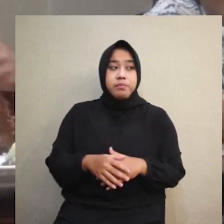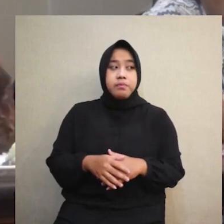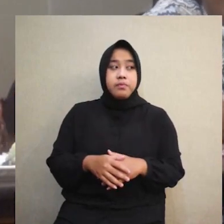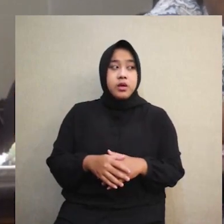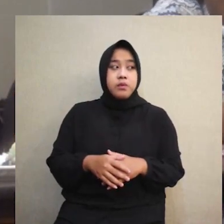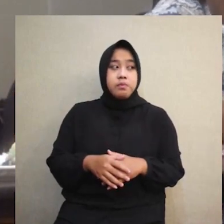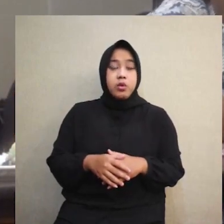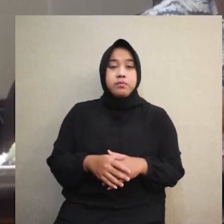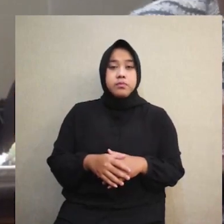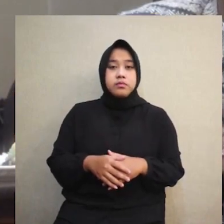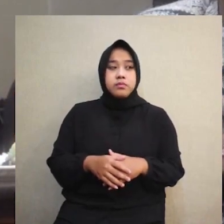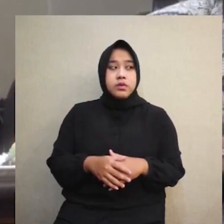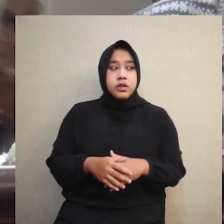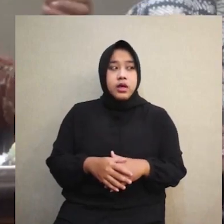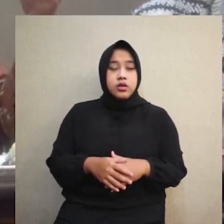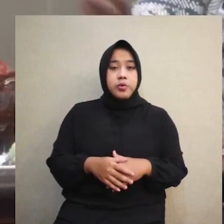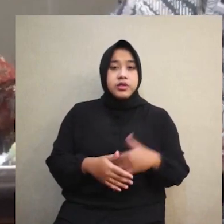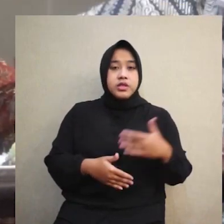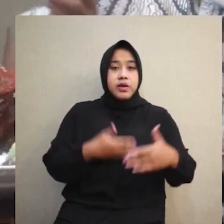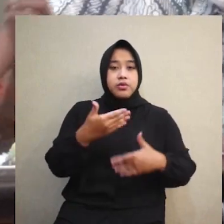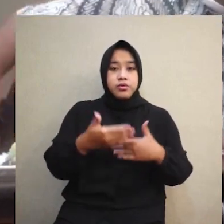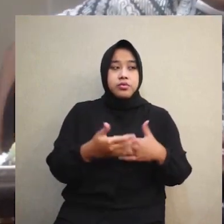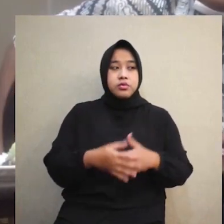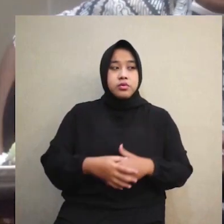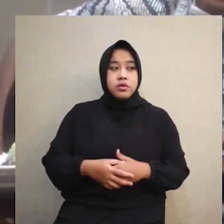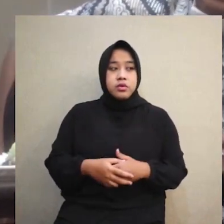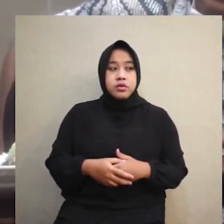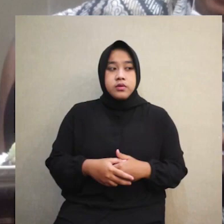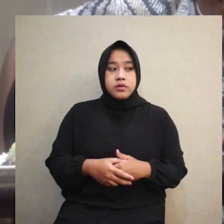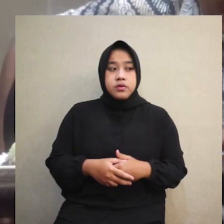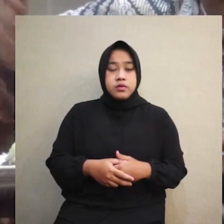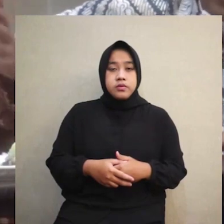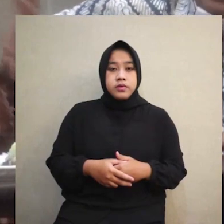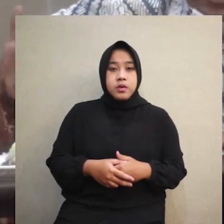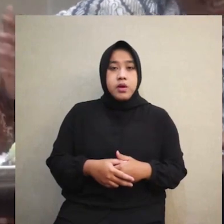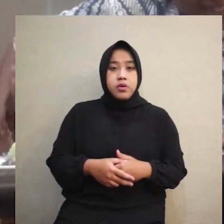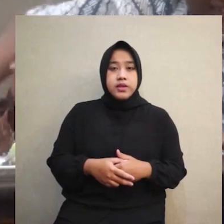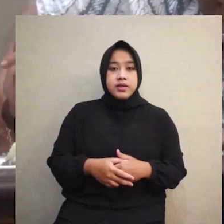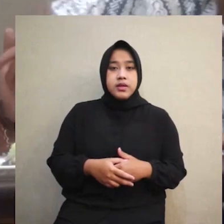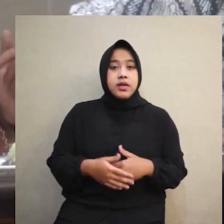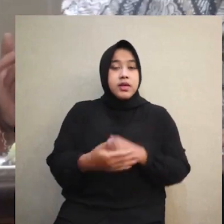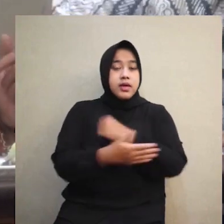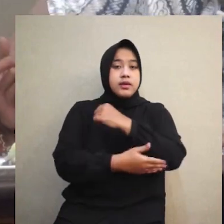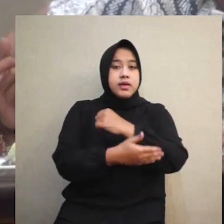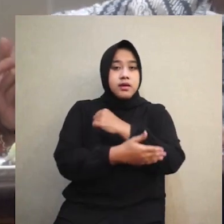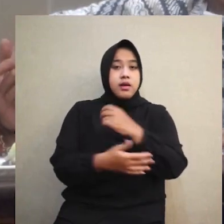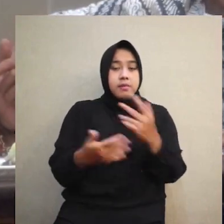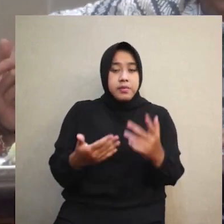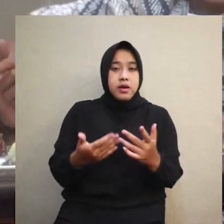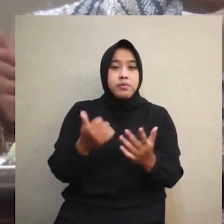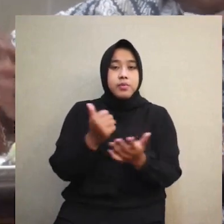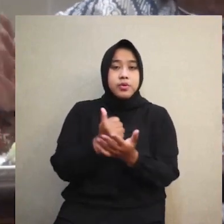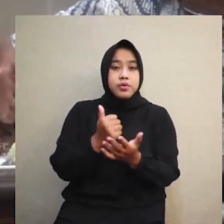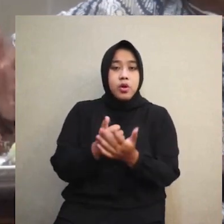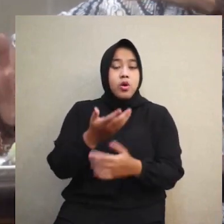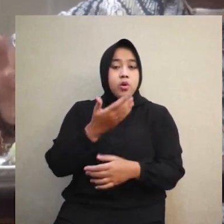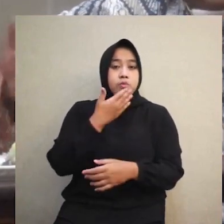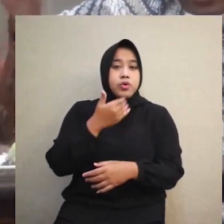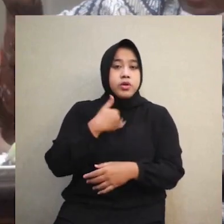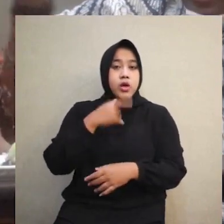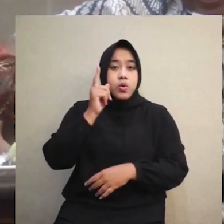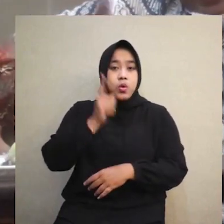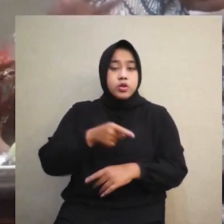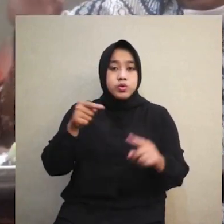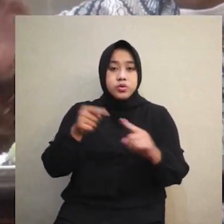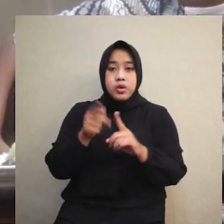itu kewajiban yang sudah kita serahkan dan negara harusnya memang punya kewajiban juga untuk